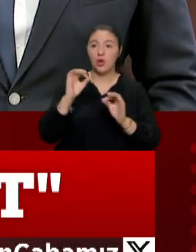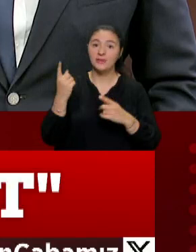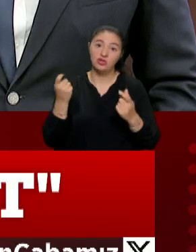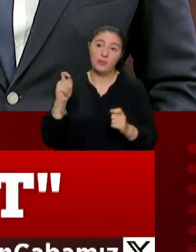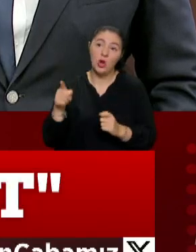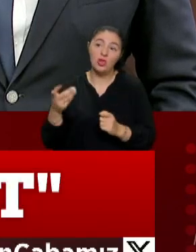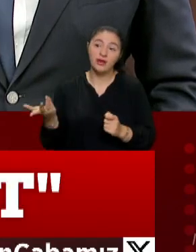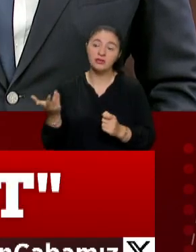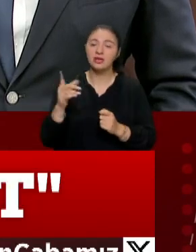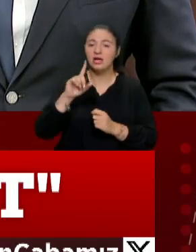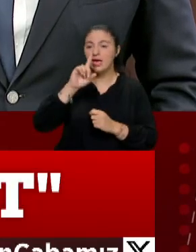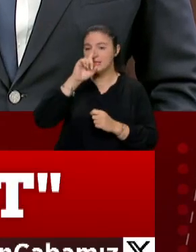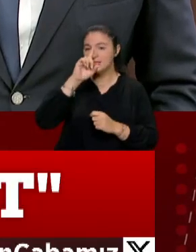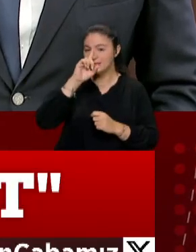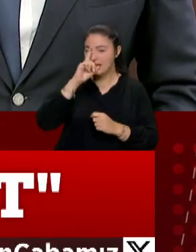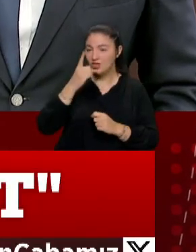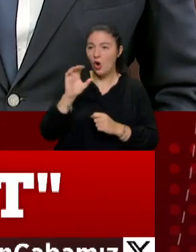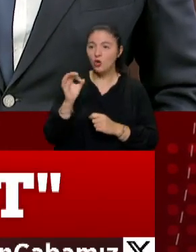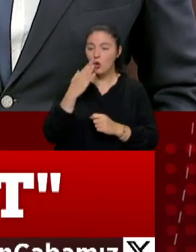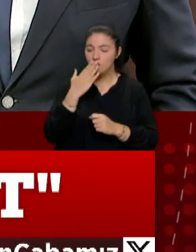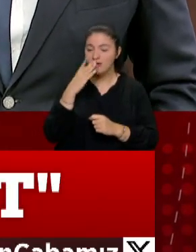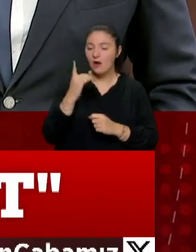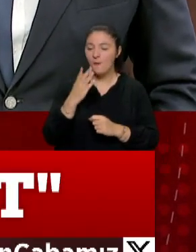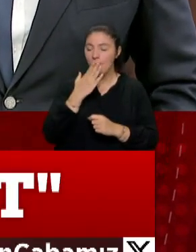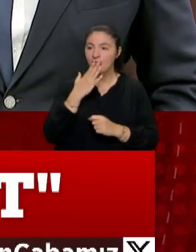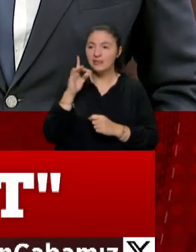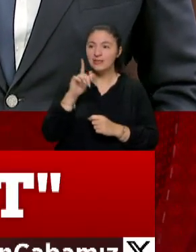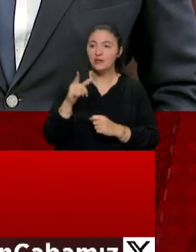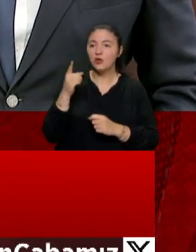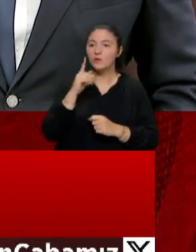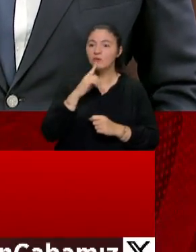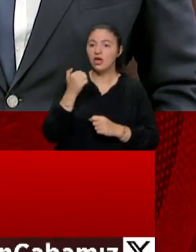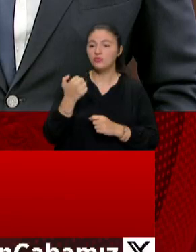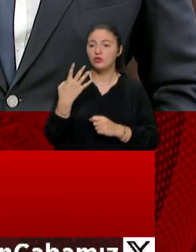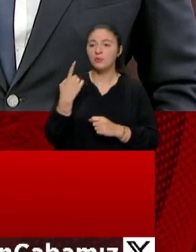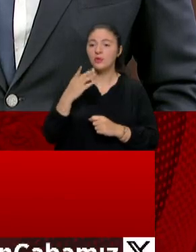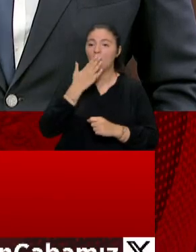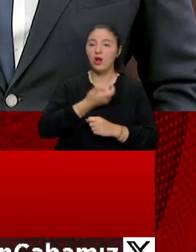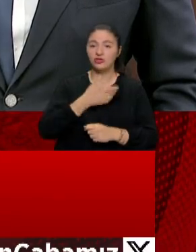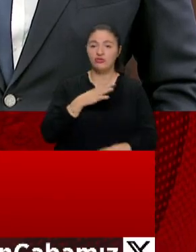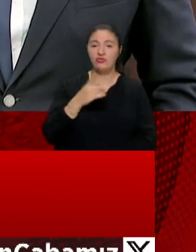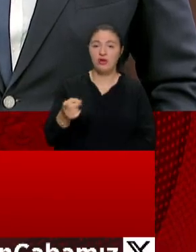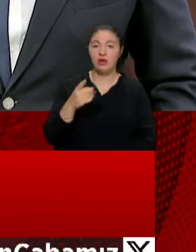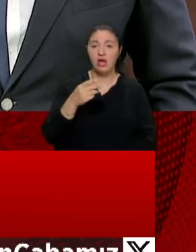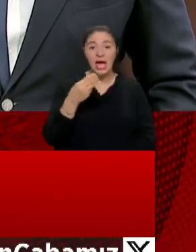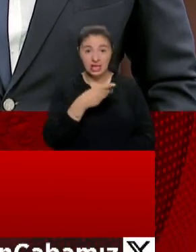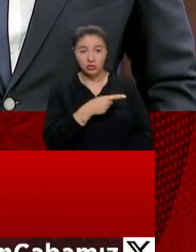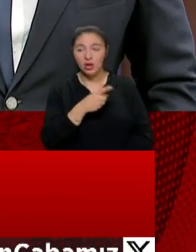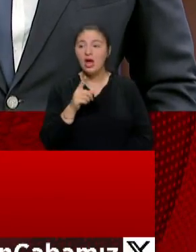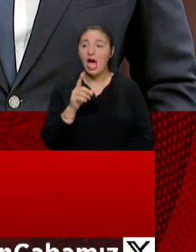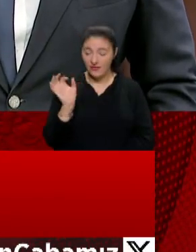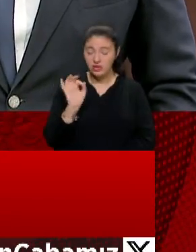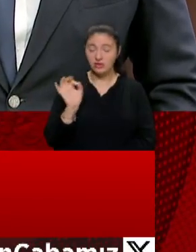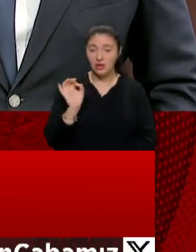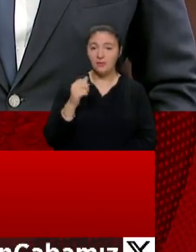bir iş yapıyorlar sadece ortaokul ve ilkokul lisede 164 bin öğrenci var Evet sadece